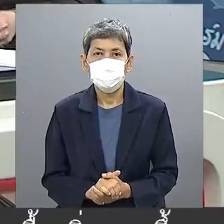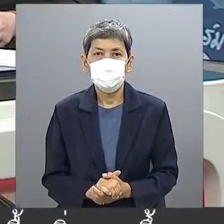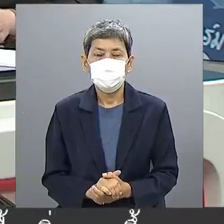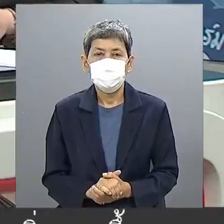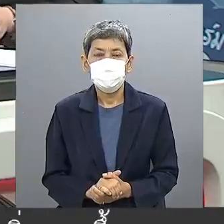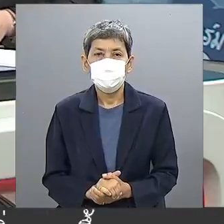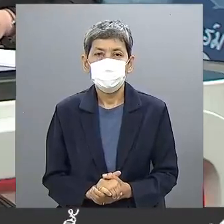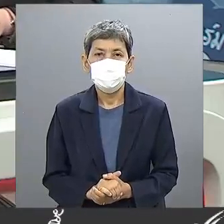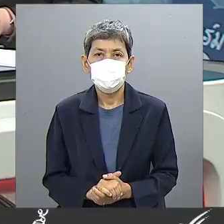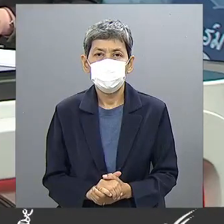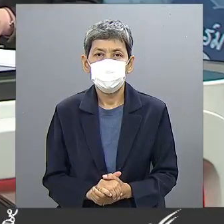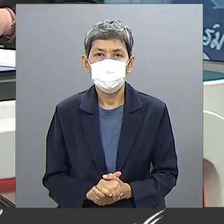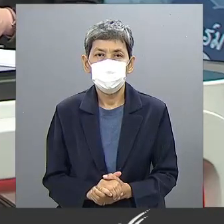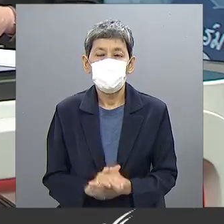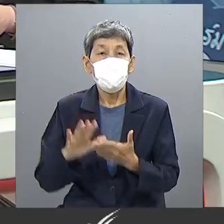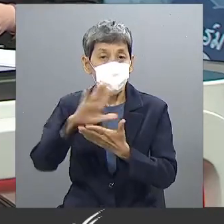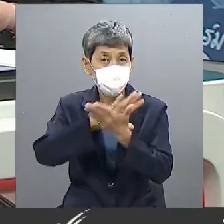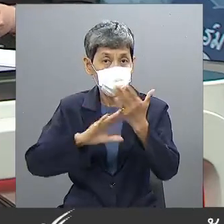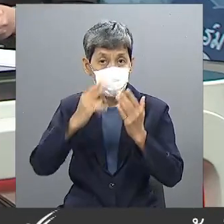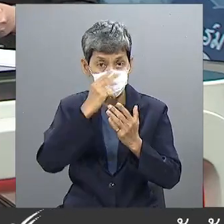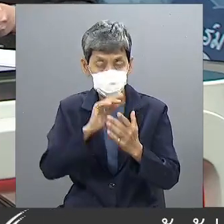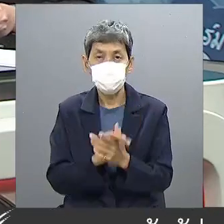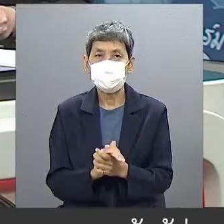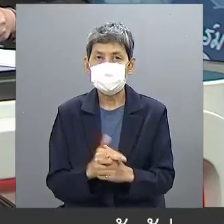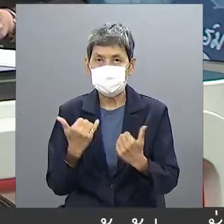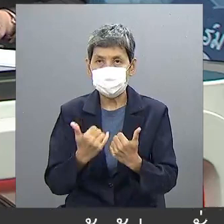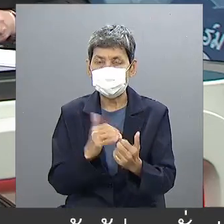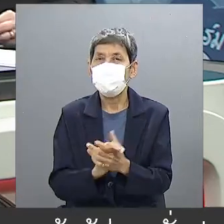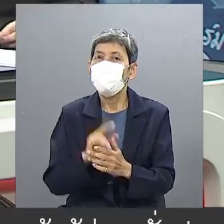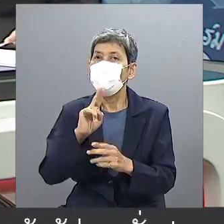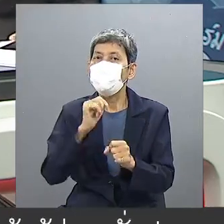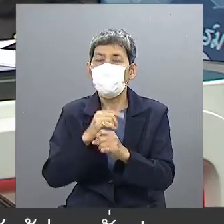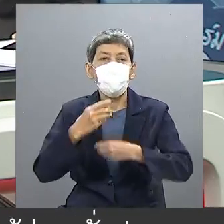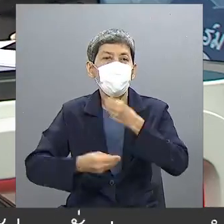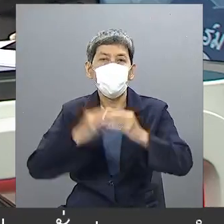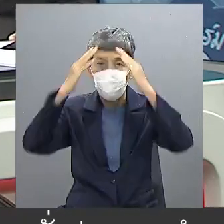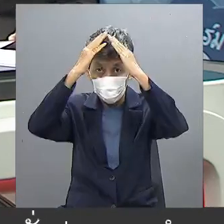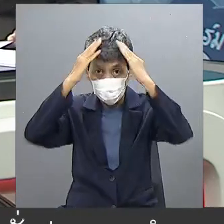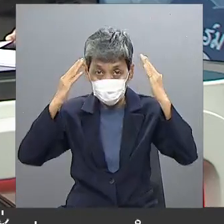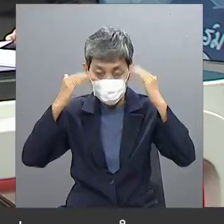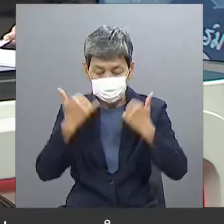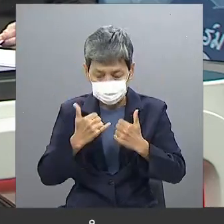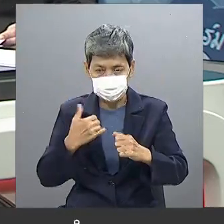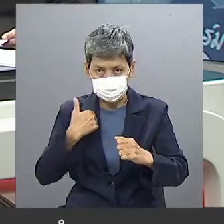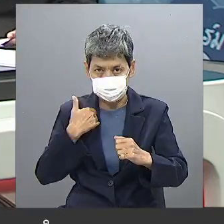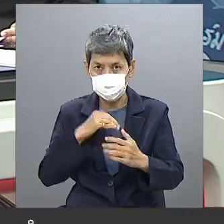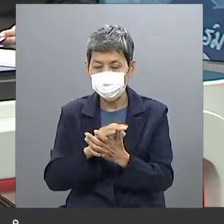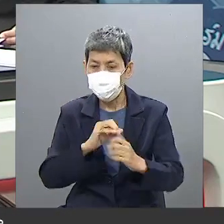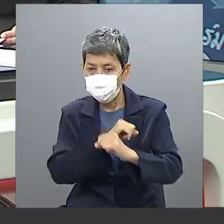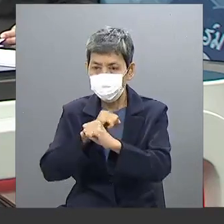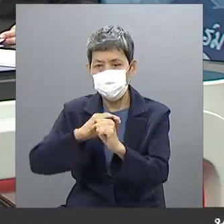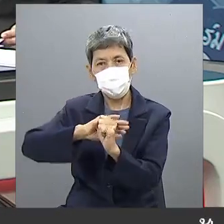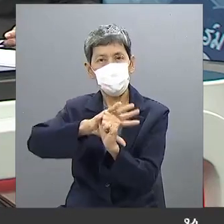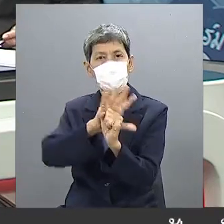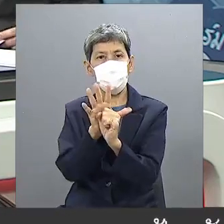ไปดูสถานการณ์ต่างประเทศนะคะนครโฮจิมินห์ที่เป็นศูนย์กลางธุรกิจของเวียดนามเริ่มใช้มาตรการควบคุมการระบาดของโควิด -19 อย่